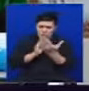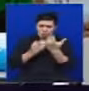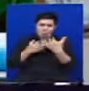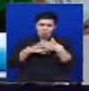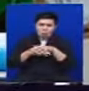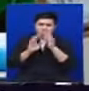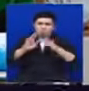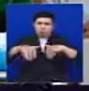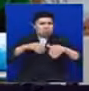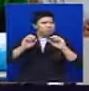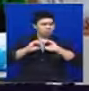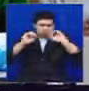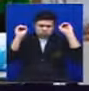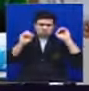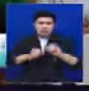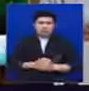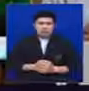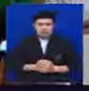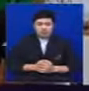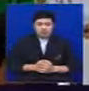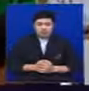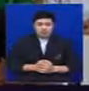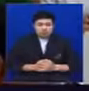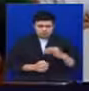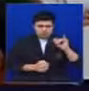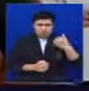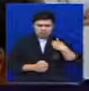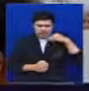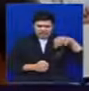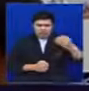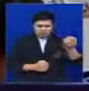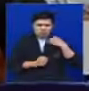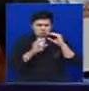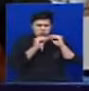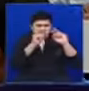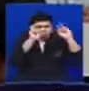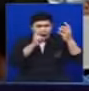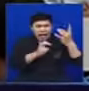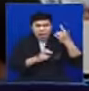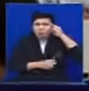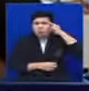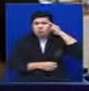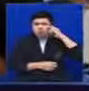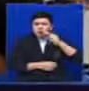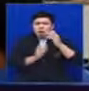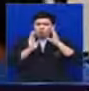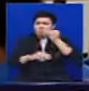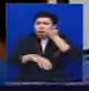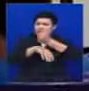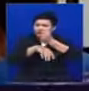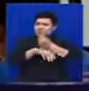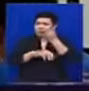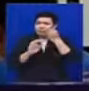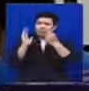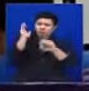ชาวบ้านนะฮะบางแห่งบอกว่าประชุมเรื่องอะไรก็ไม่รู้ให้ผู้ใหญ่บ้านให้กำ